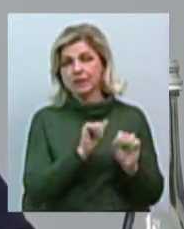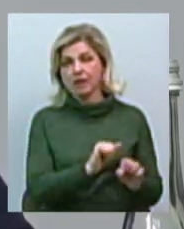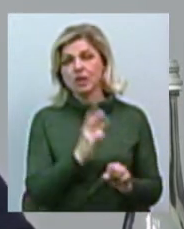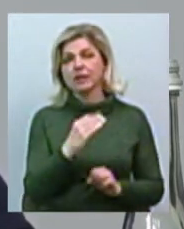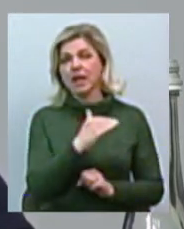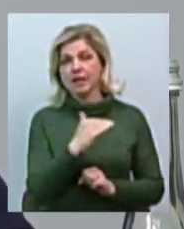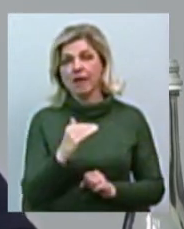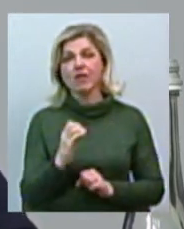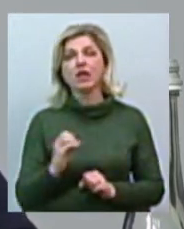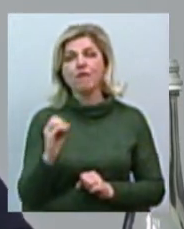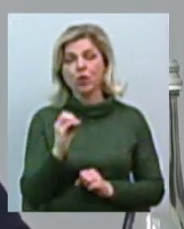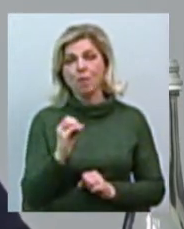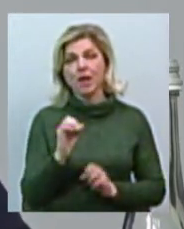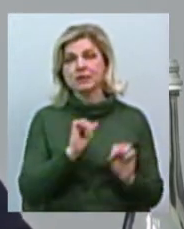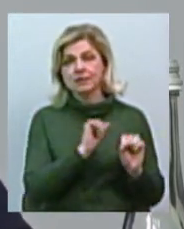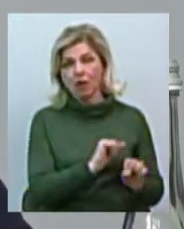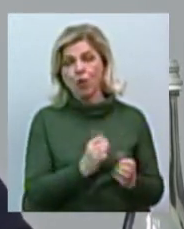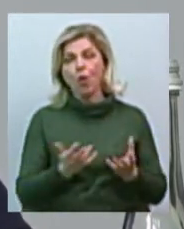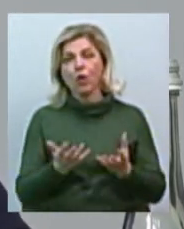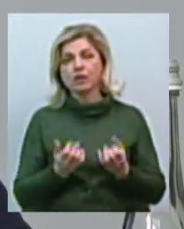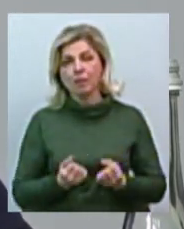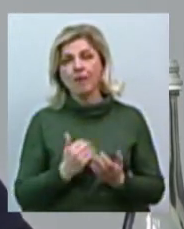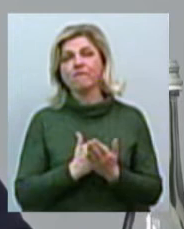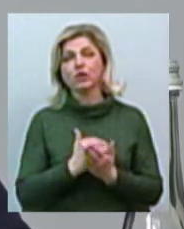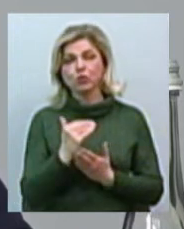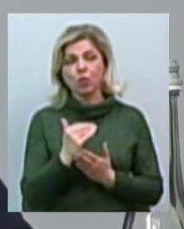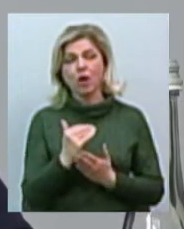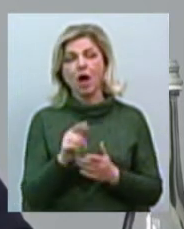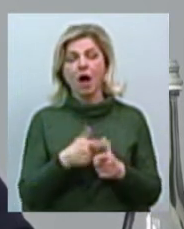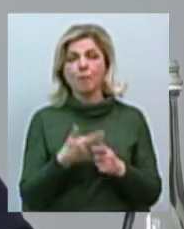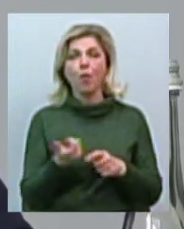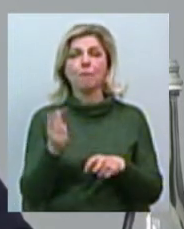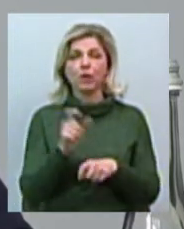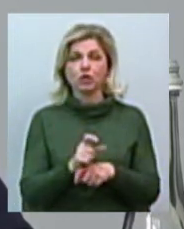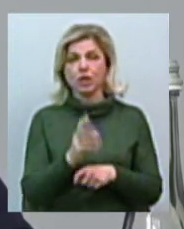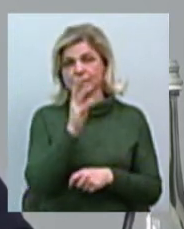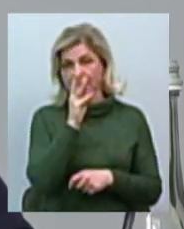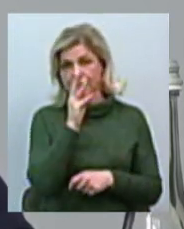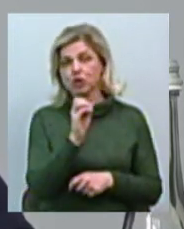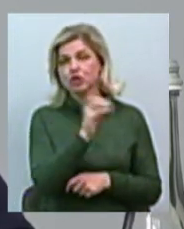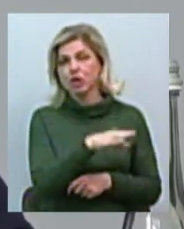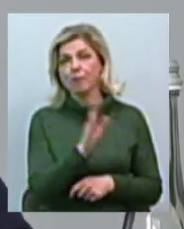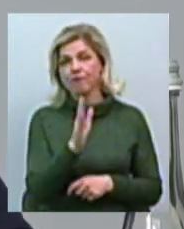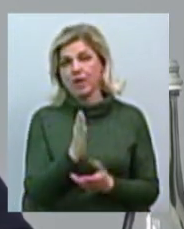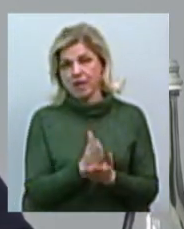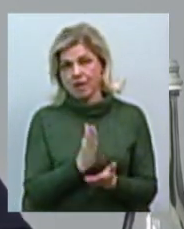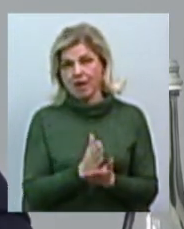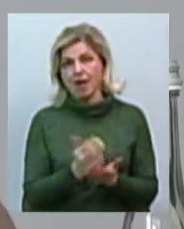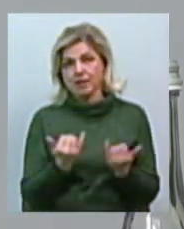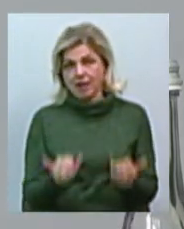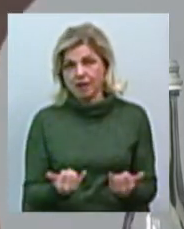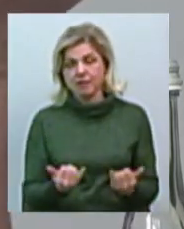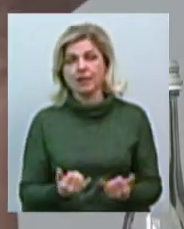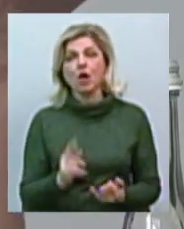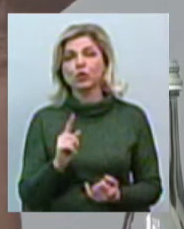рівні європейського захисту, отримати або більші набагато заробітні плати, ніж вони є наразі, тому